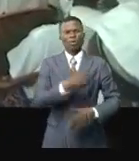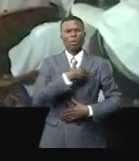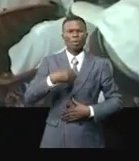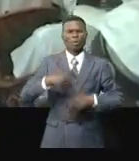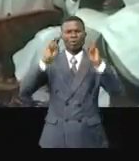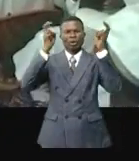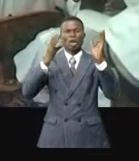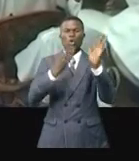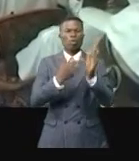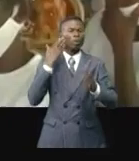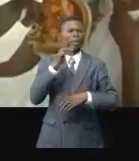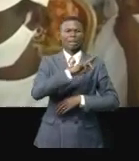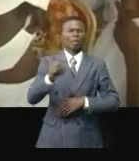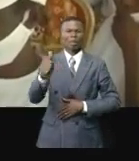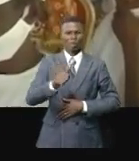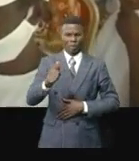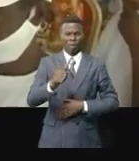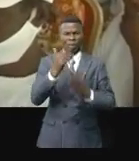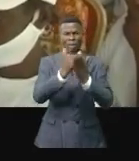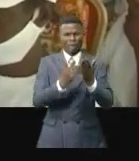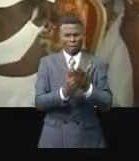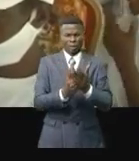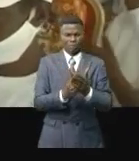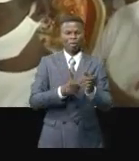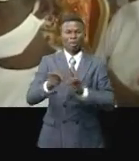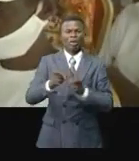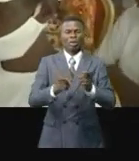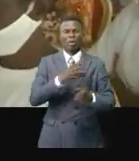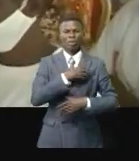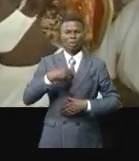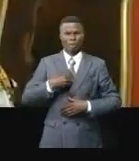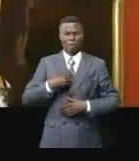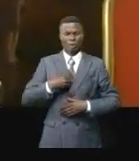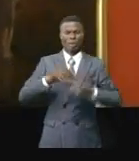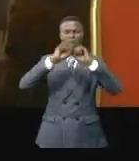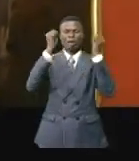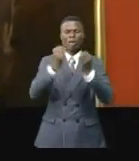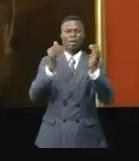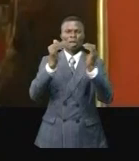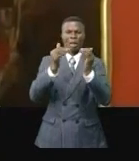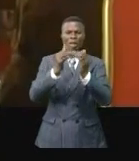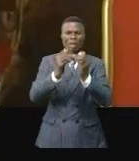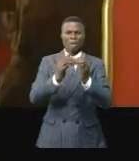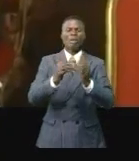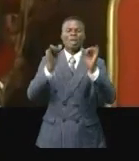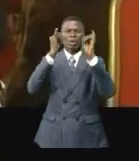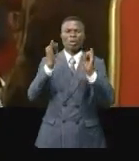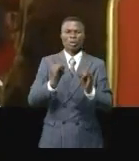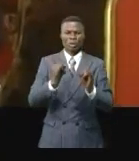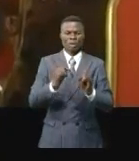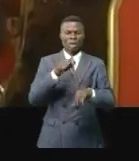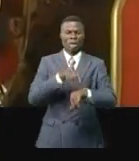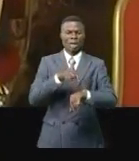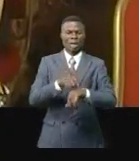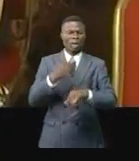du 8 mars 2021, je cite, « Le leadership féminin dans une société égalitaire et numérique à l'ère de la